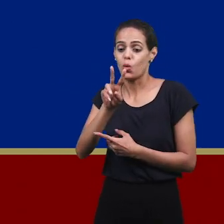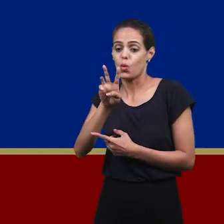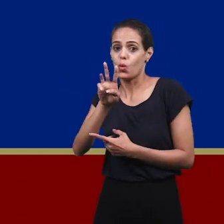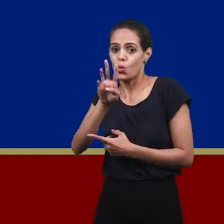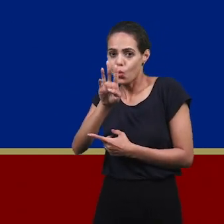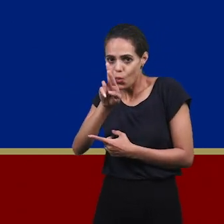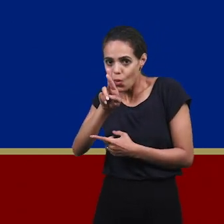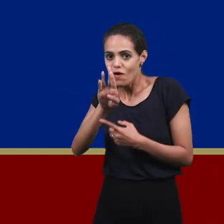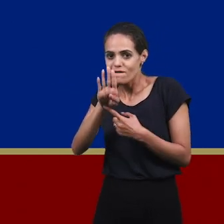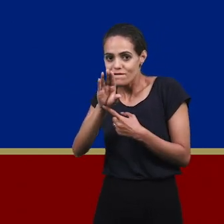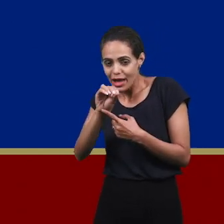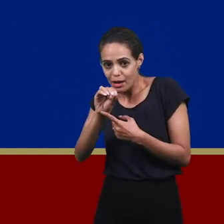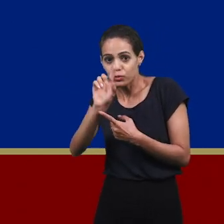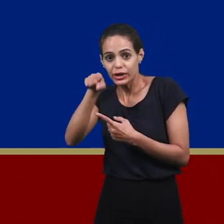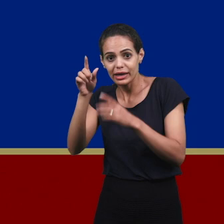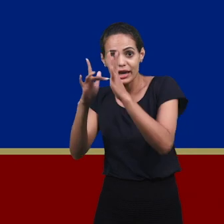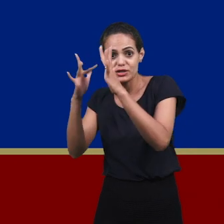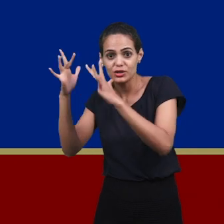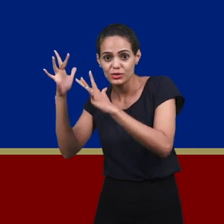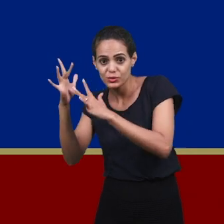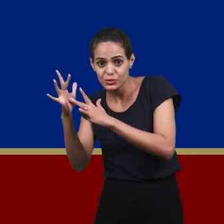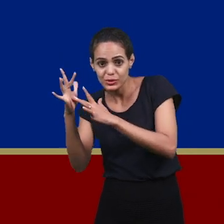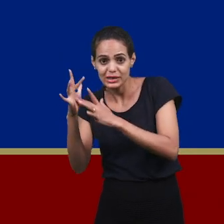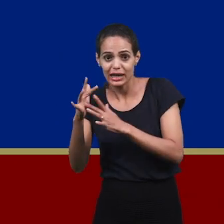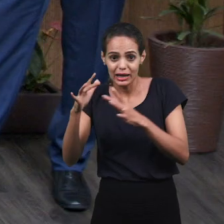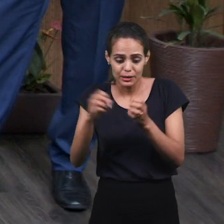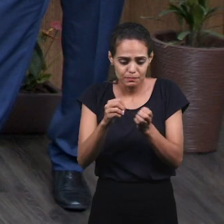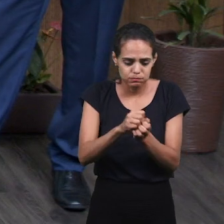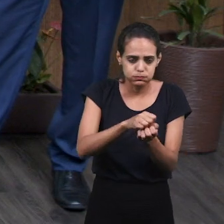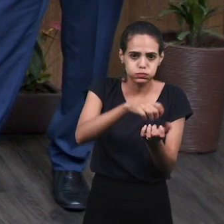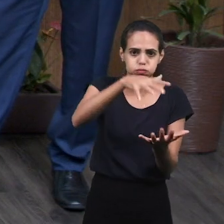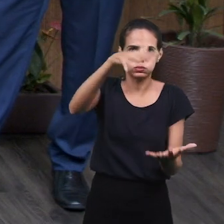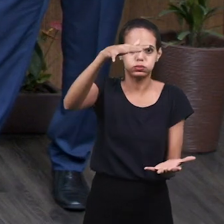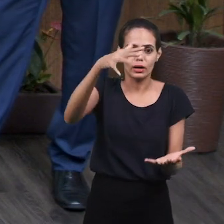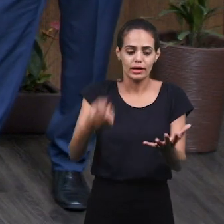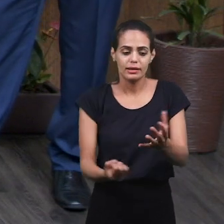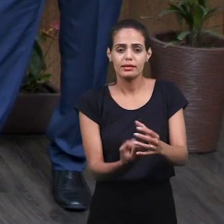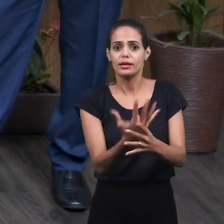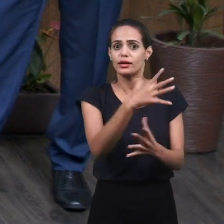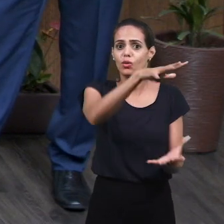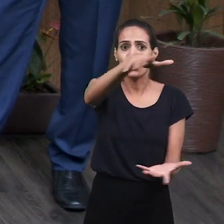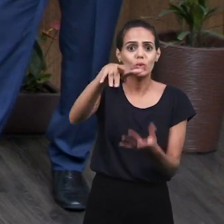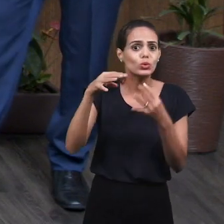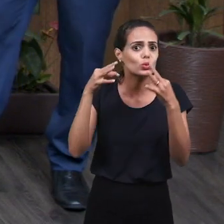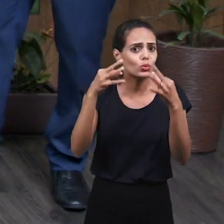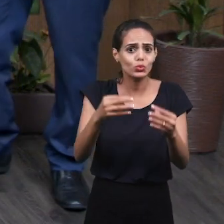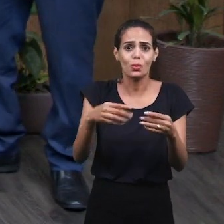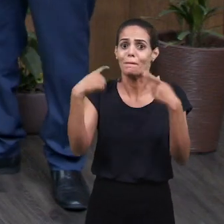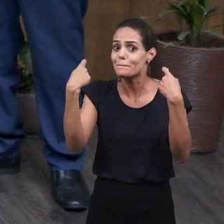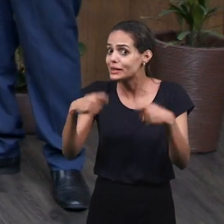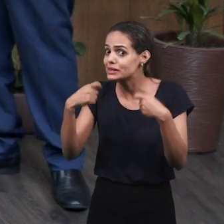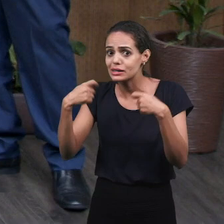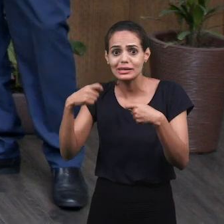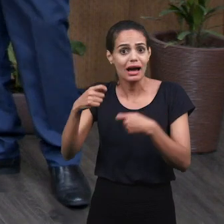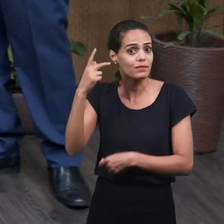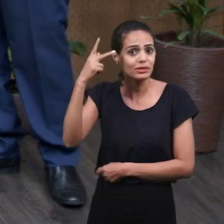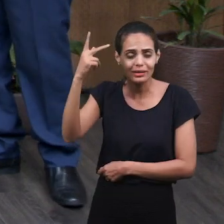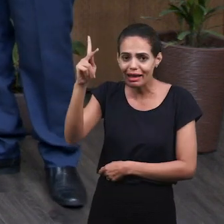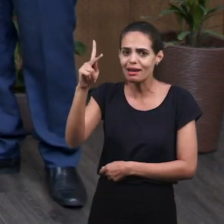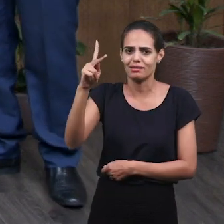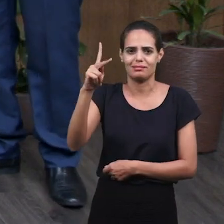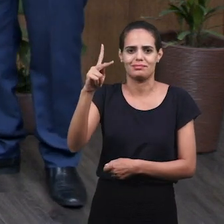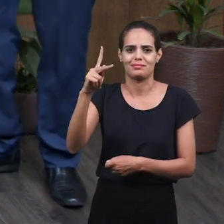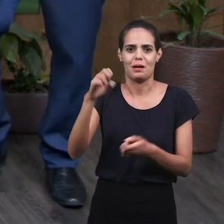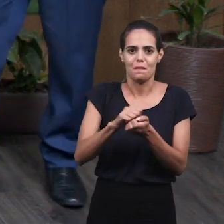Jésus. Mais Daniel et tous qui nous regardent, Dieu, il n'a pas seulement créé toutes choses,